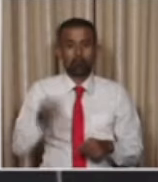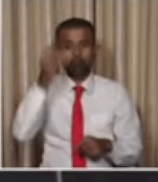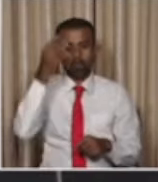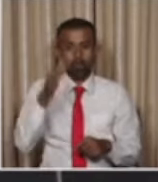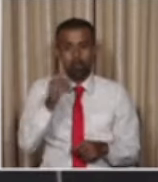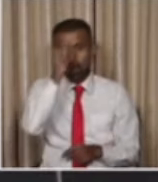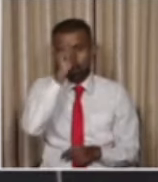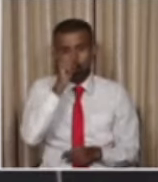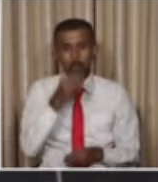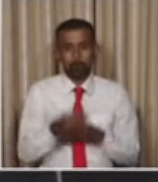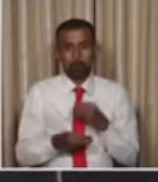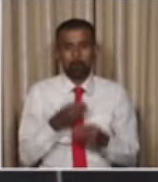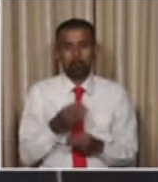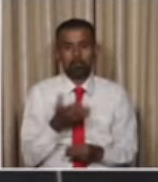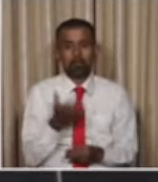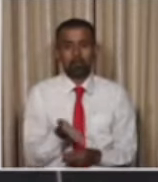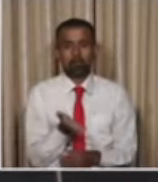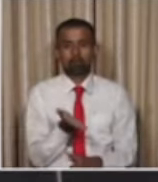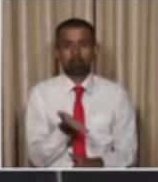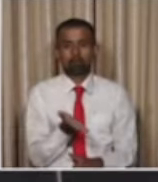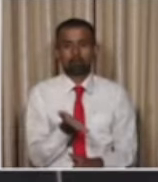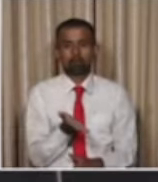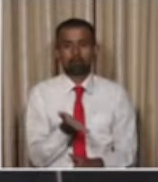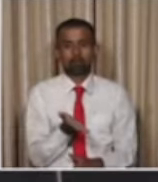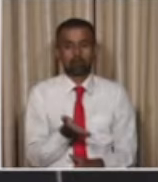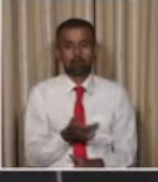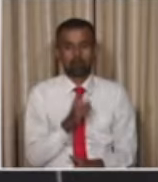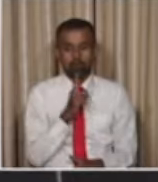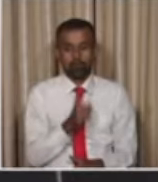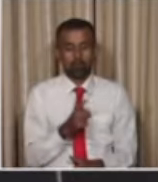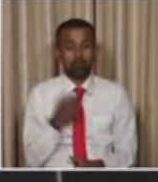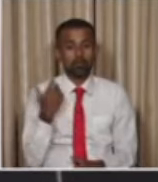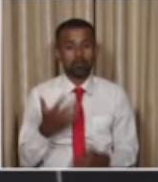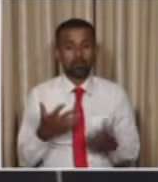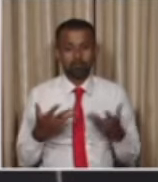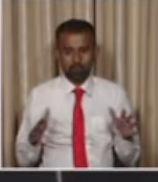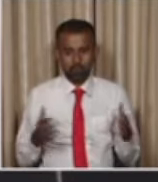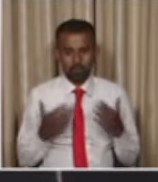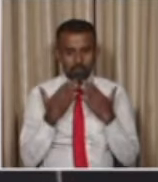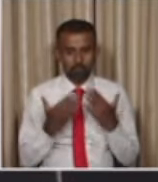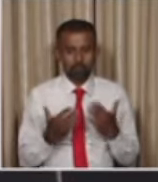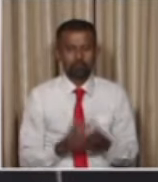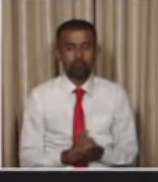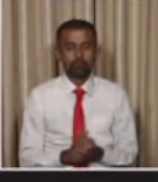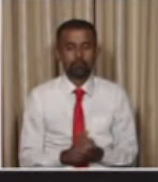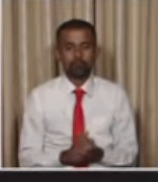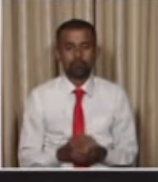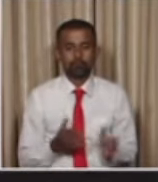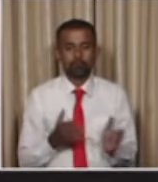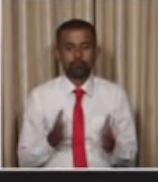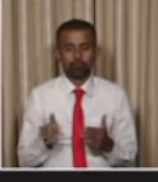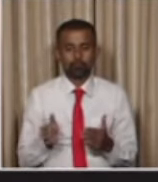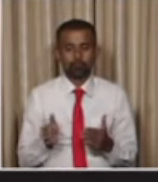මගටියක් මේ හරහා සිදු වෙනවා. මම කියමින් මගේ කතාව සමාප්ත කරනවා. ස්තුතියි. බොහොම ස්තුතියි. මීළඟට ගරු පාටලි චම්පික.